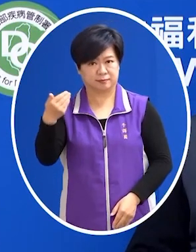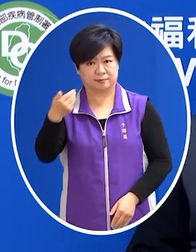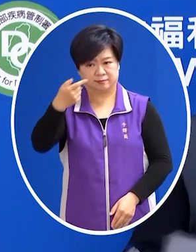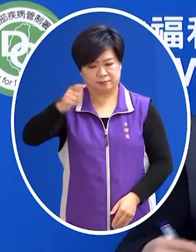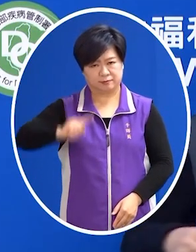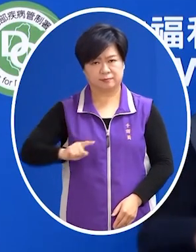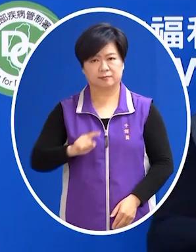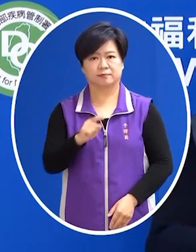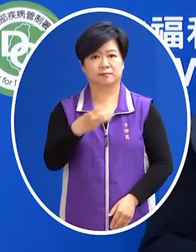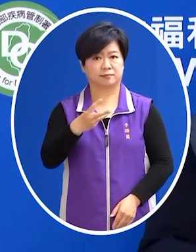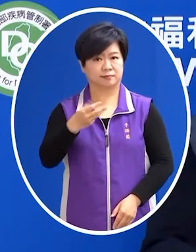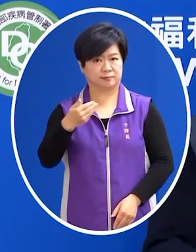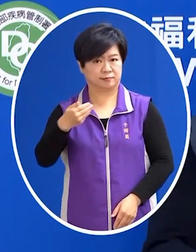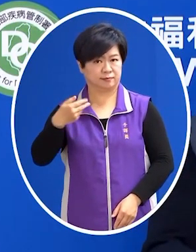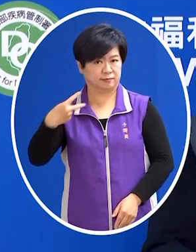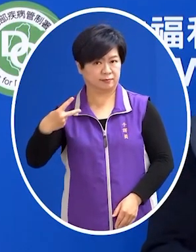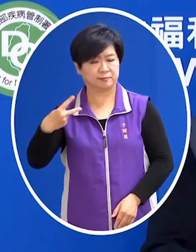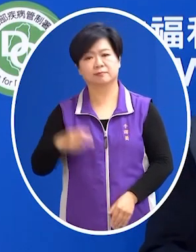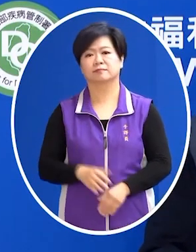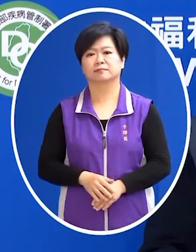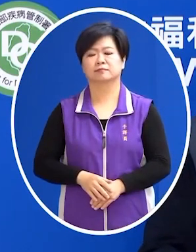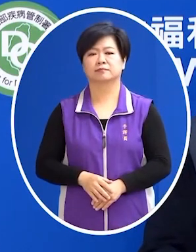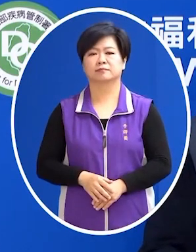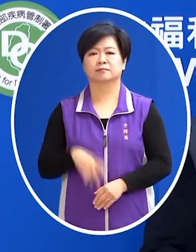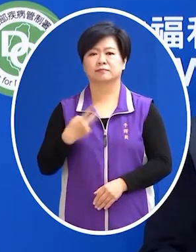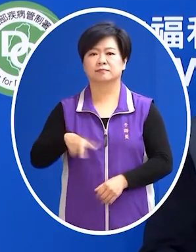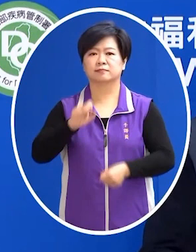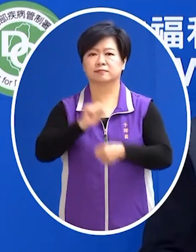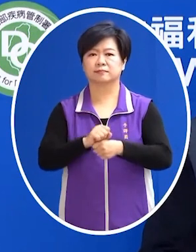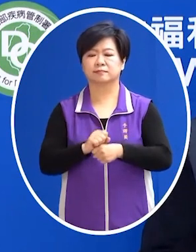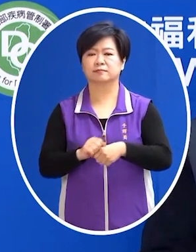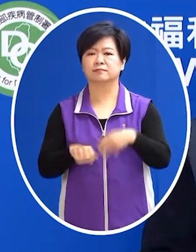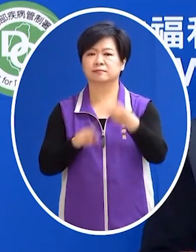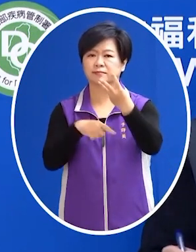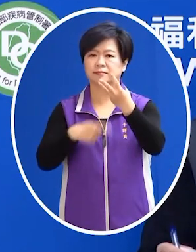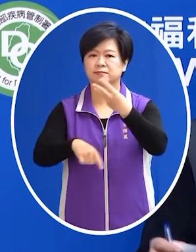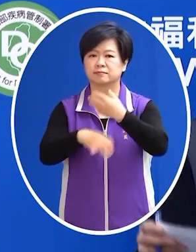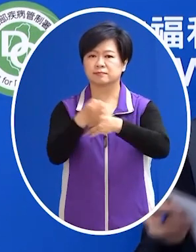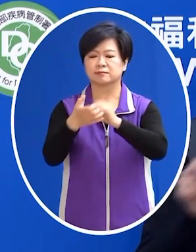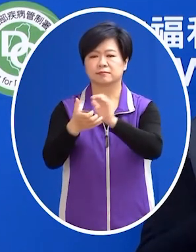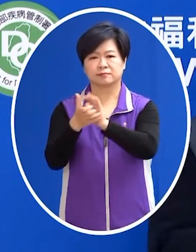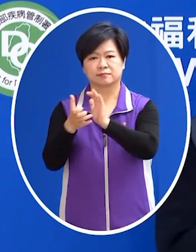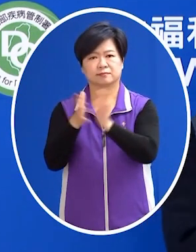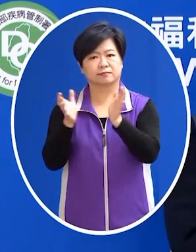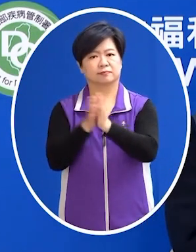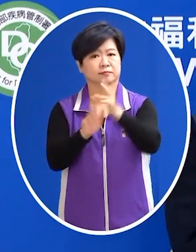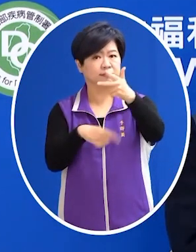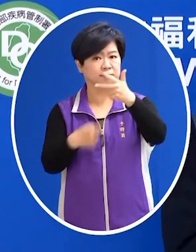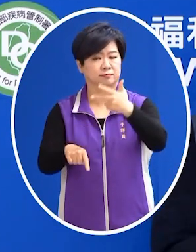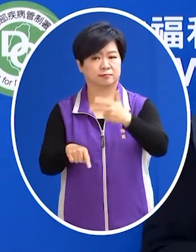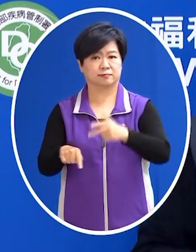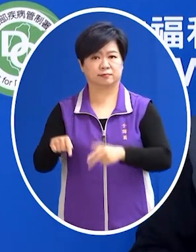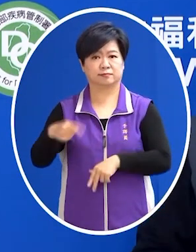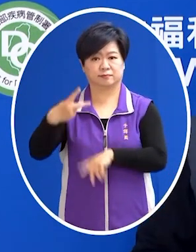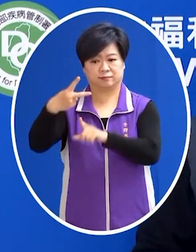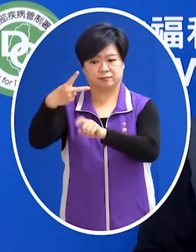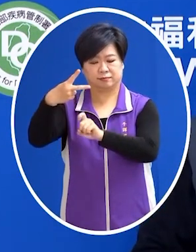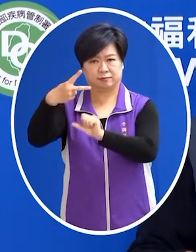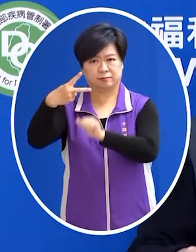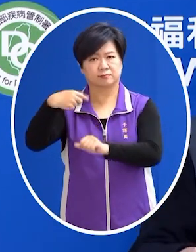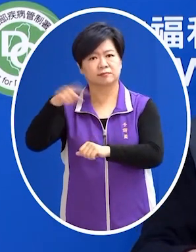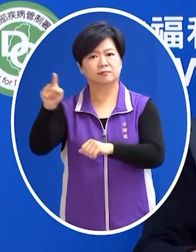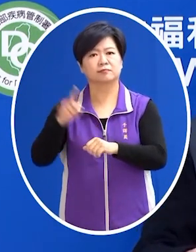389到392，哦，那跟3名的亲友，总共7人，于2月15日到美国秘